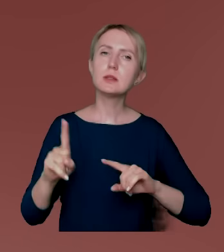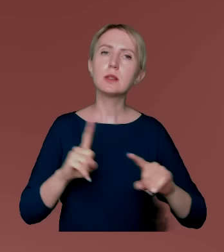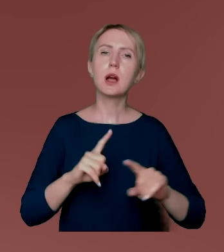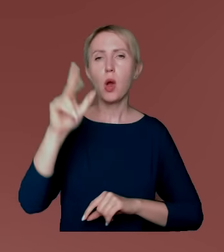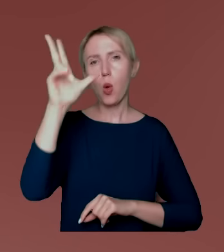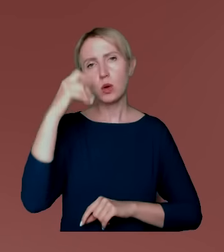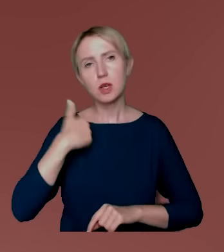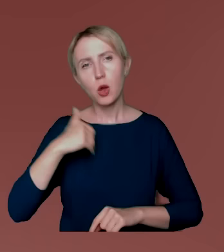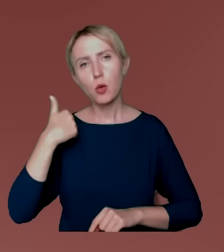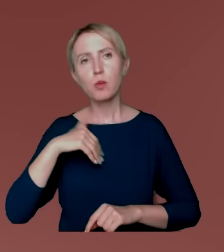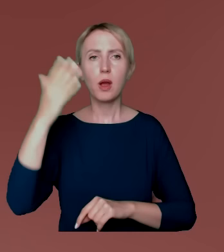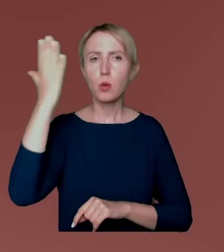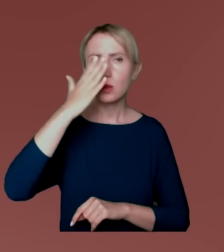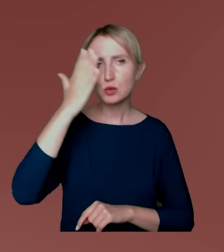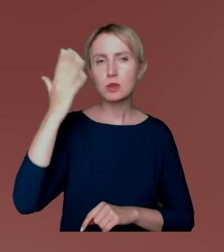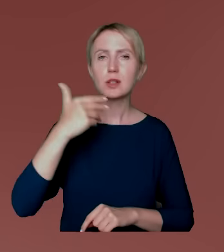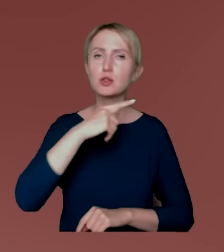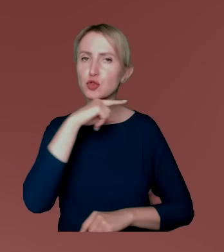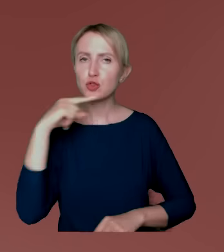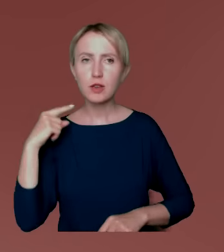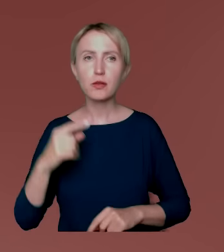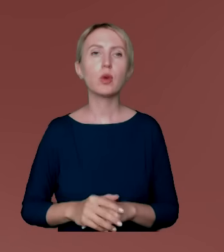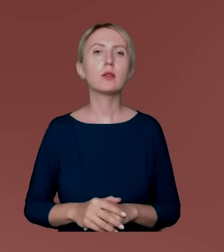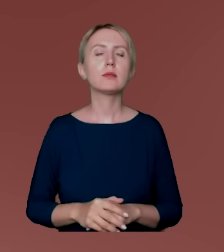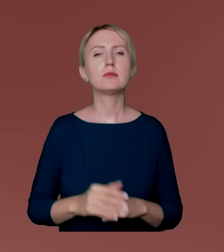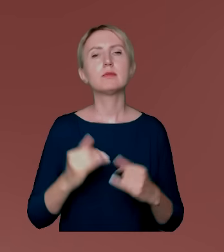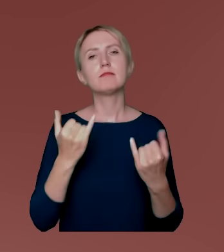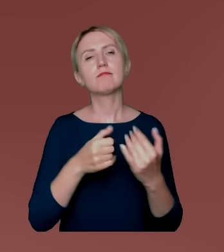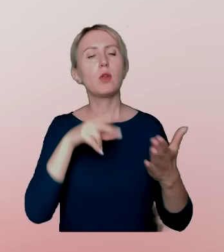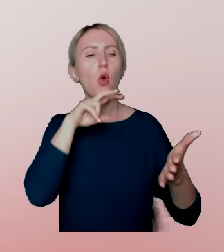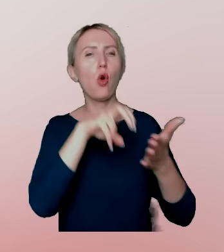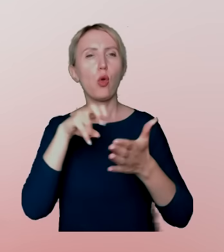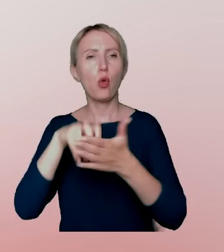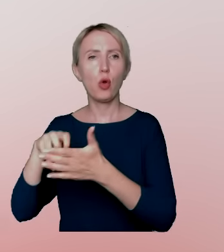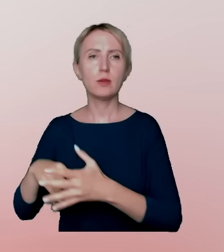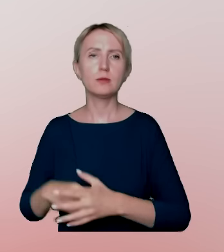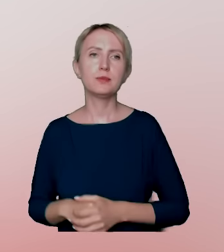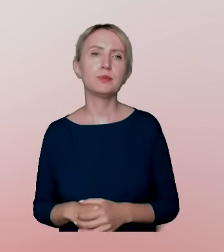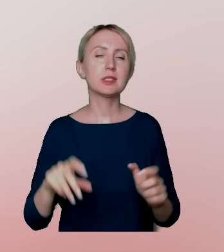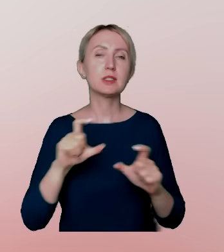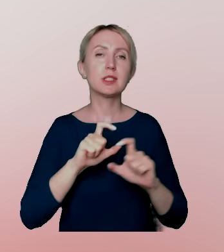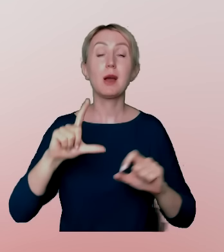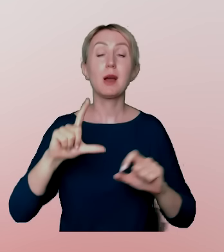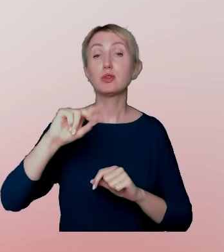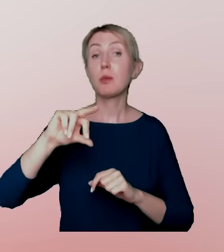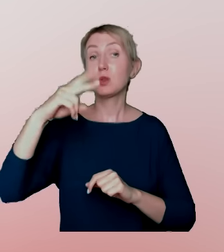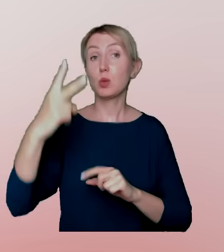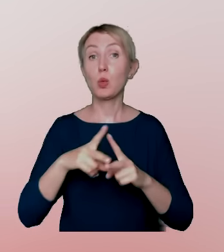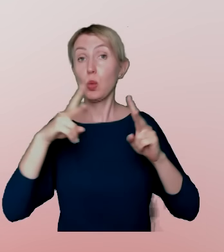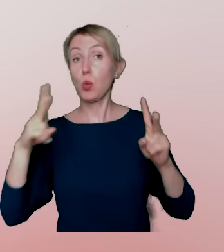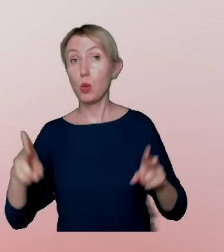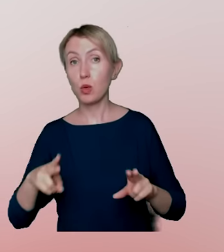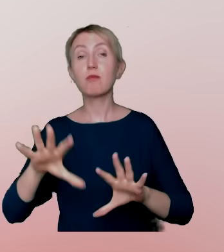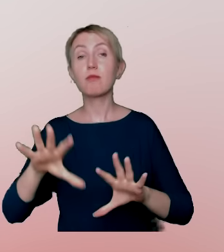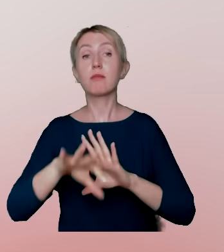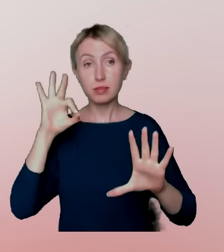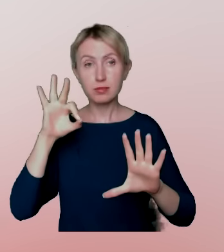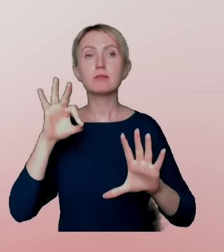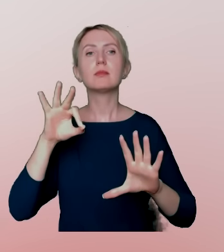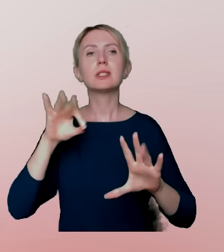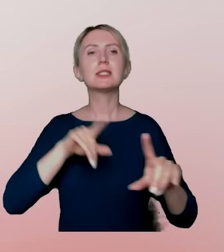ale i czarnych, czerwonych, na różnych polach herbowych. Od czasów Przemysła II ustala się jednak tradycja, że znakiem